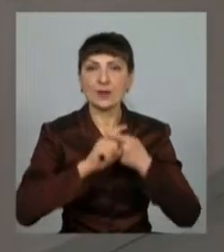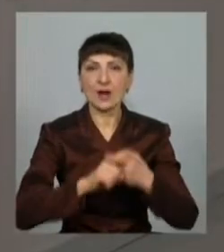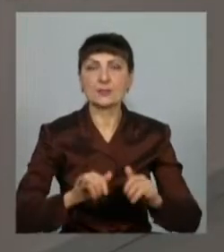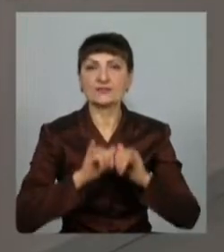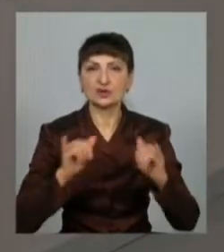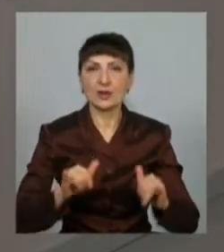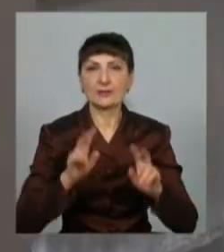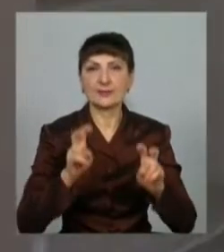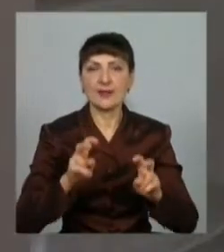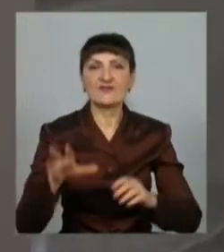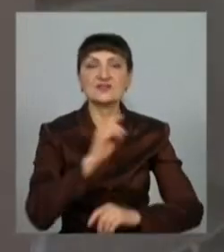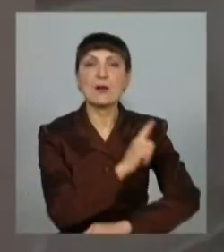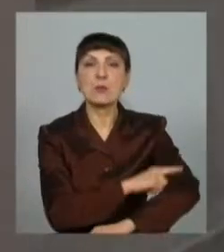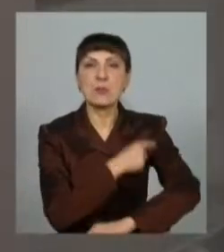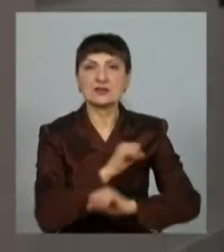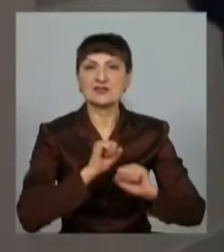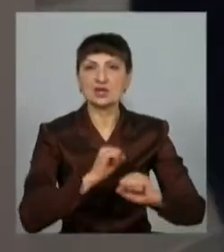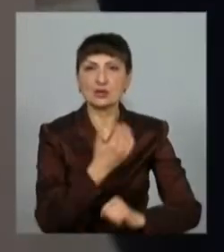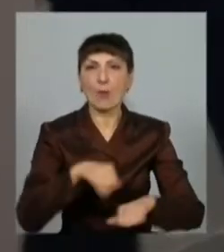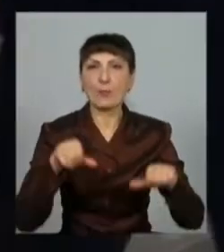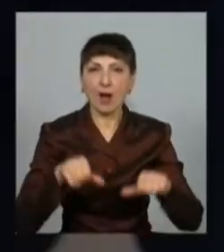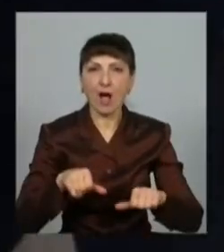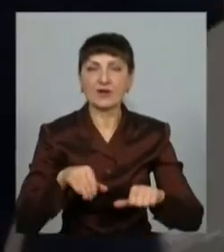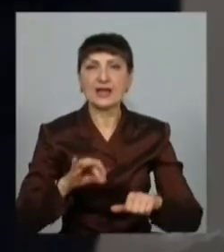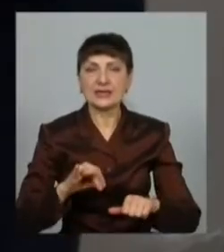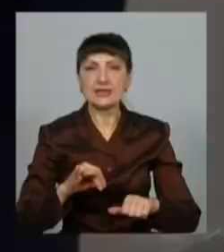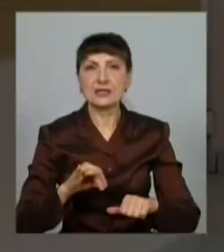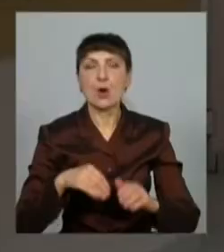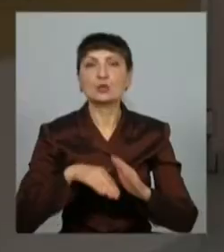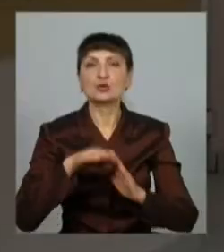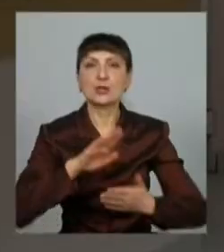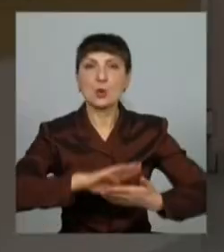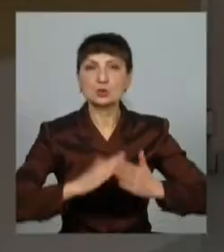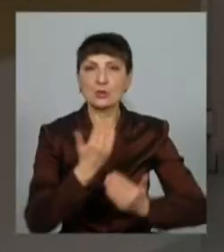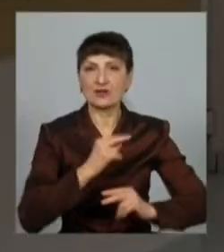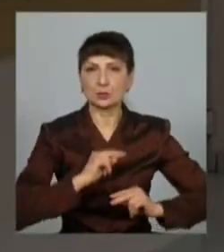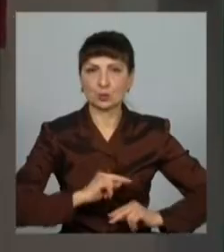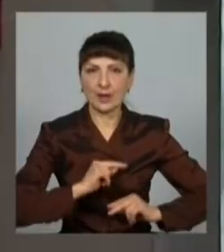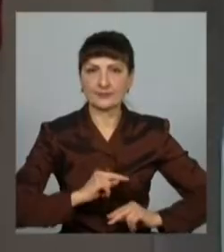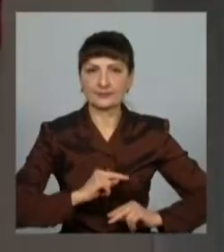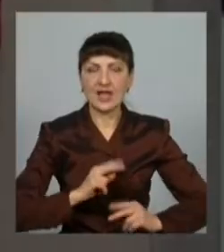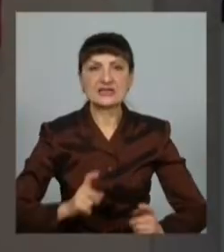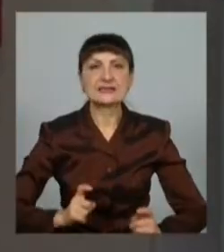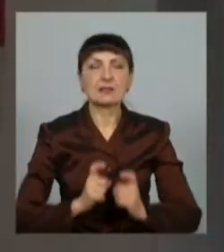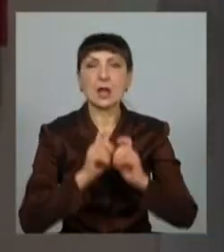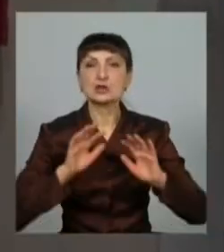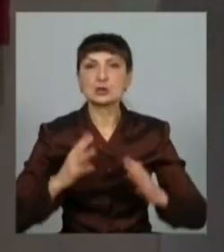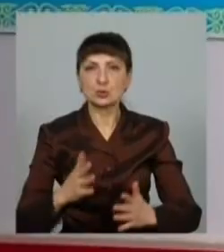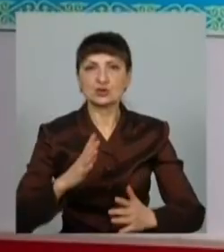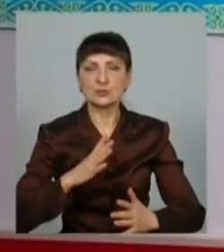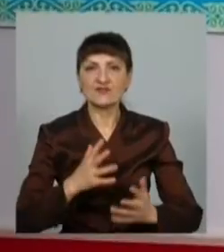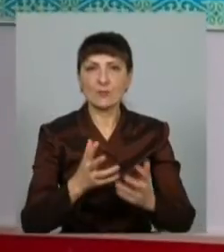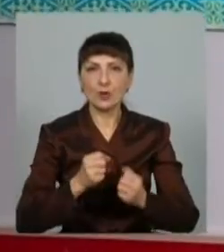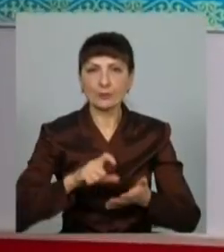статуса всех медиков защиту их прав и интересов улучшения условий труда напомню скандальный случай произошел в